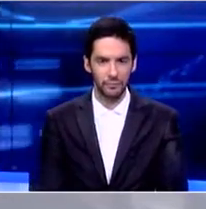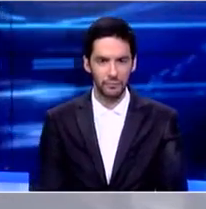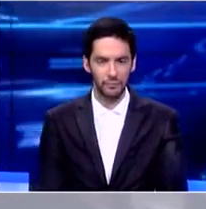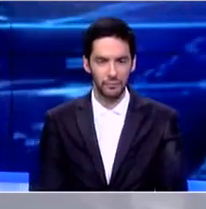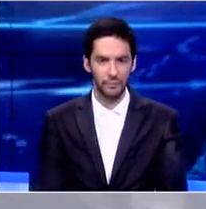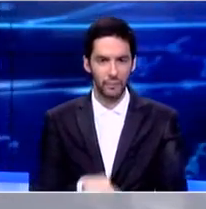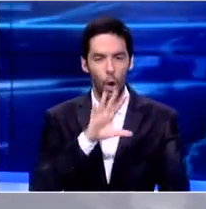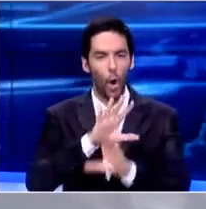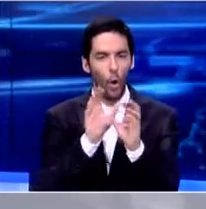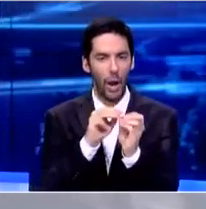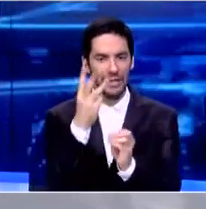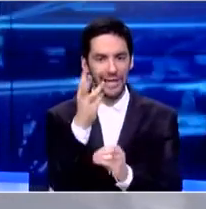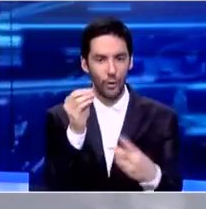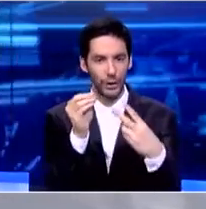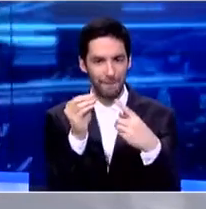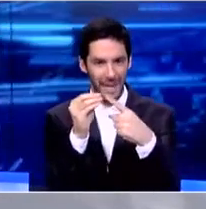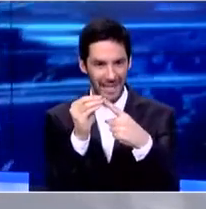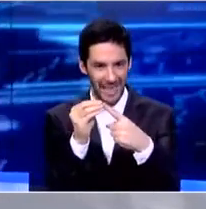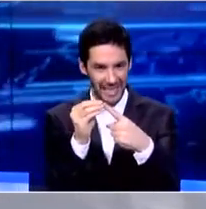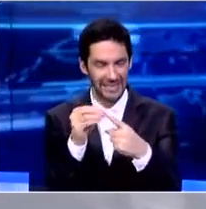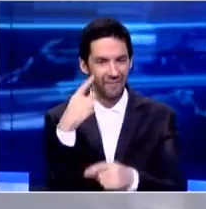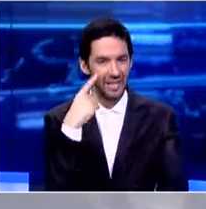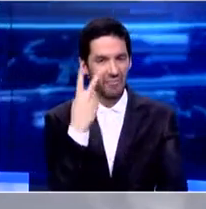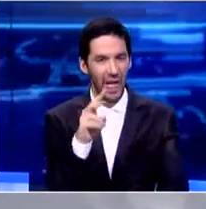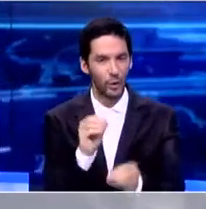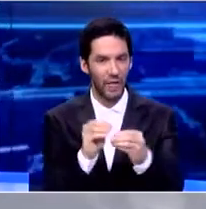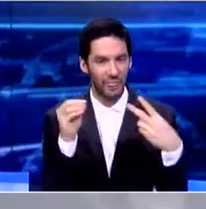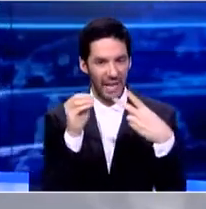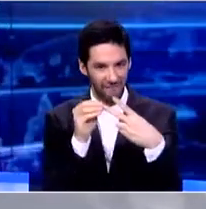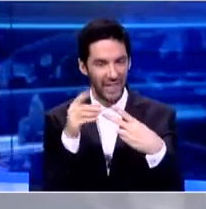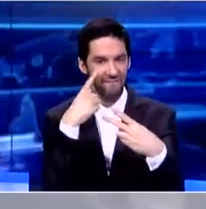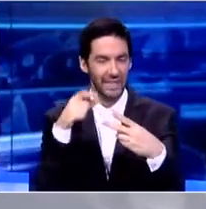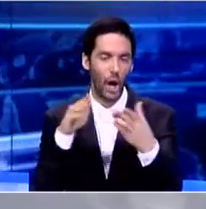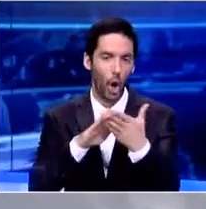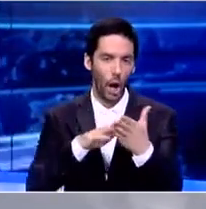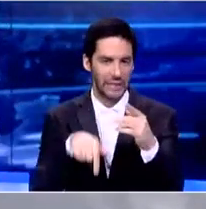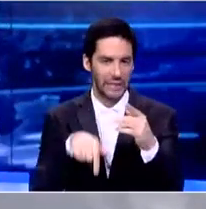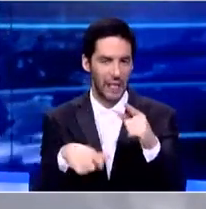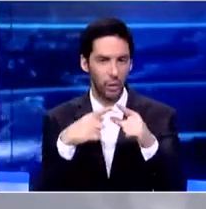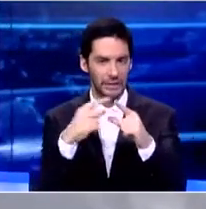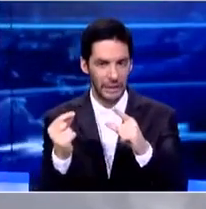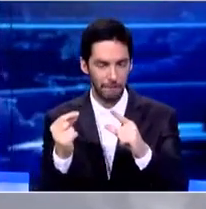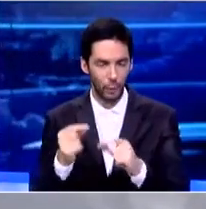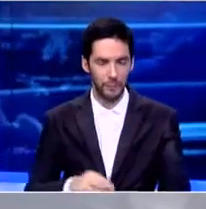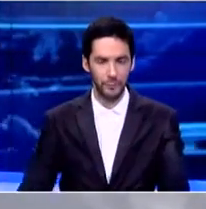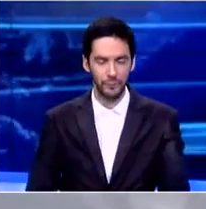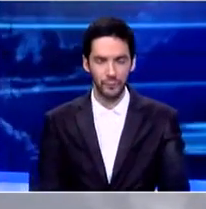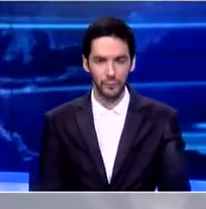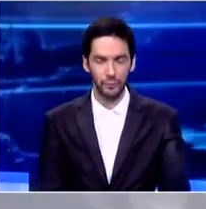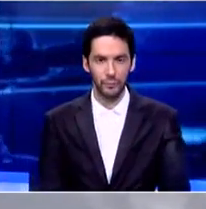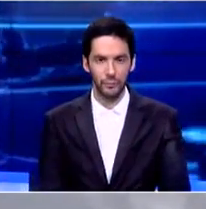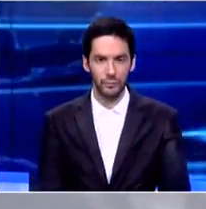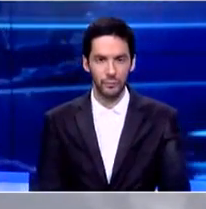από τα 356 προέρχονται από επαφές, άρα οι λοιμώξεις είναι από την Κύπρο. Θέλω να